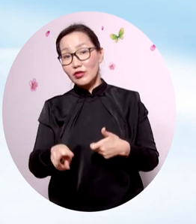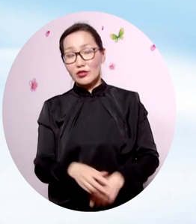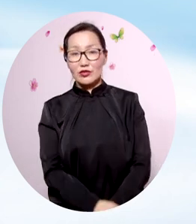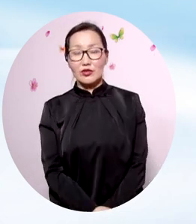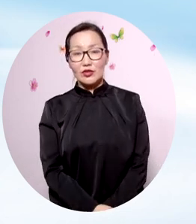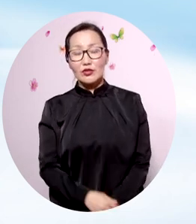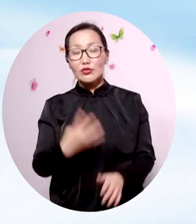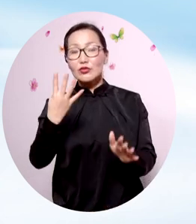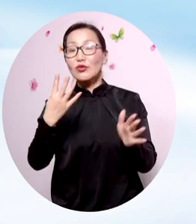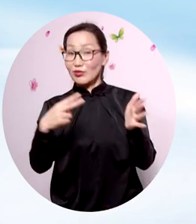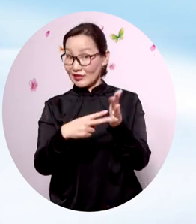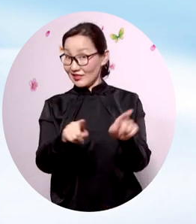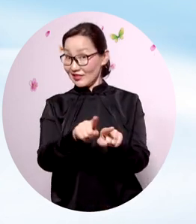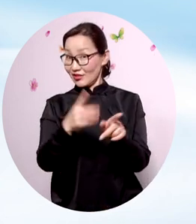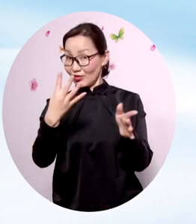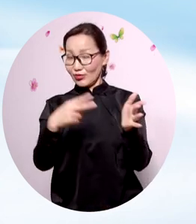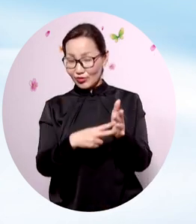учраас дөрөвт хуваана. Тэгвэл